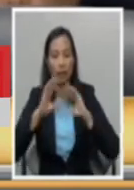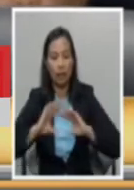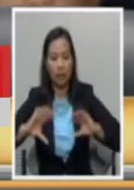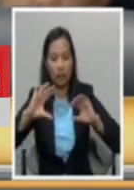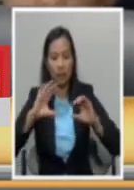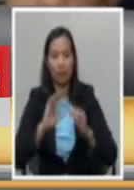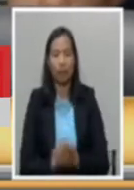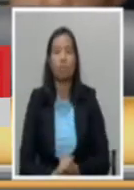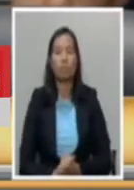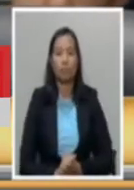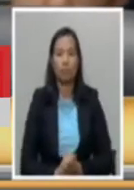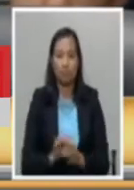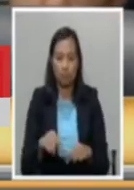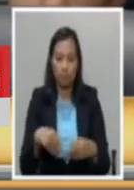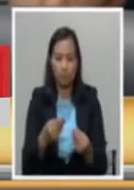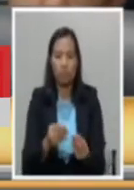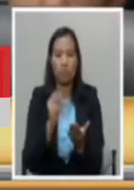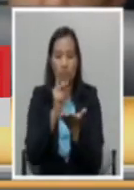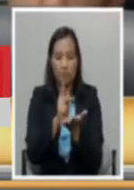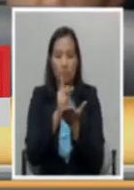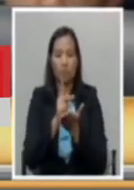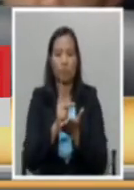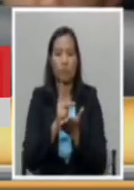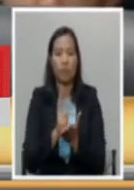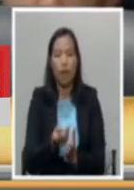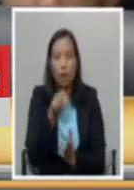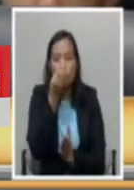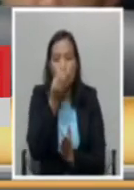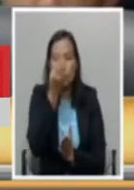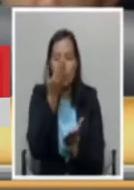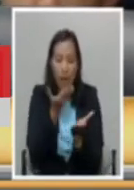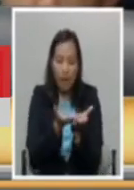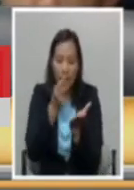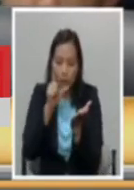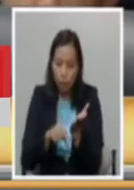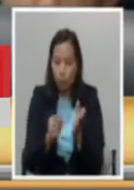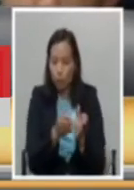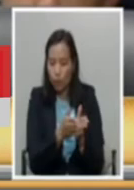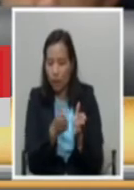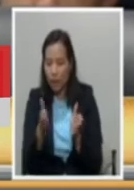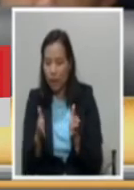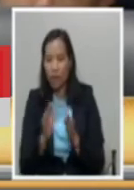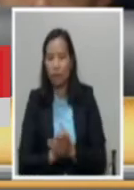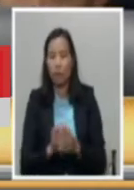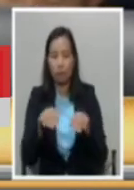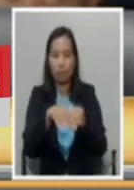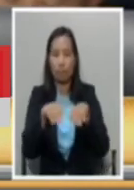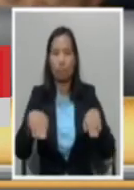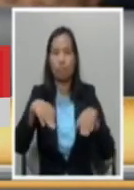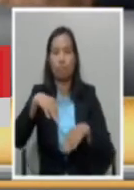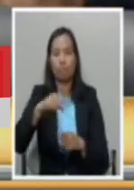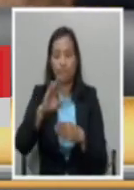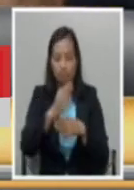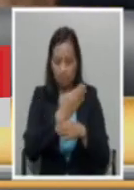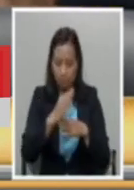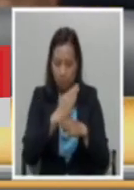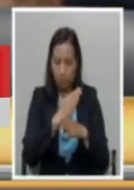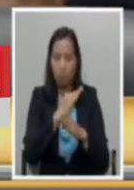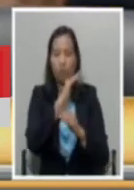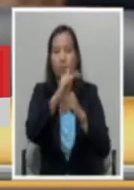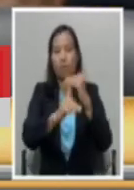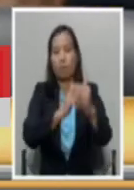ฟต์โลนให้เขากู้ในดอกเบี้ยต่ำในระยะยาวเพื่อประคองให้ธุรกิจเขาเนี่ยสามารถเติบโต